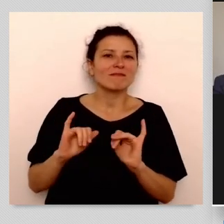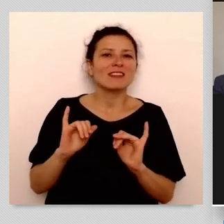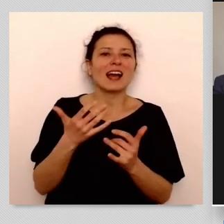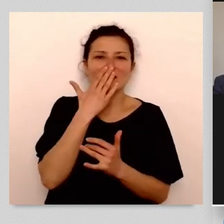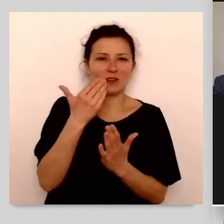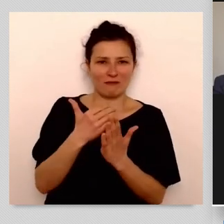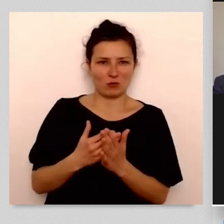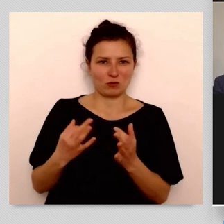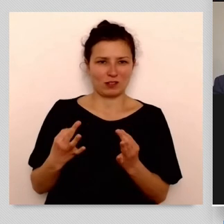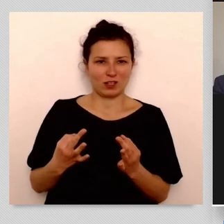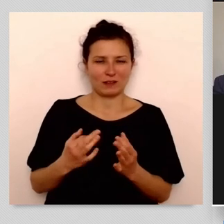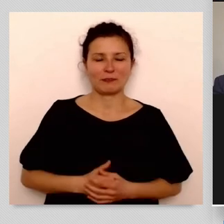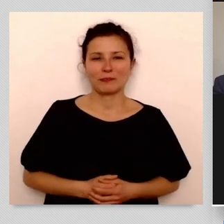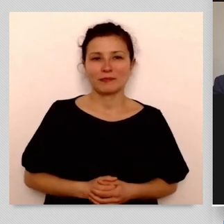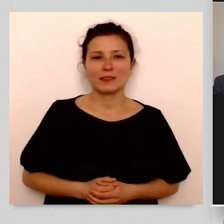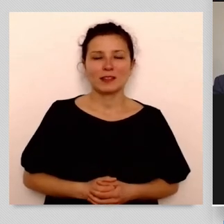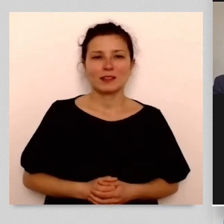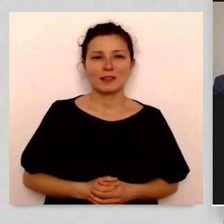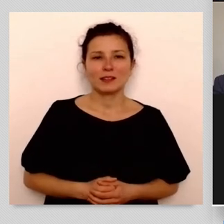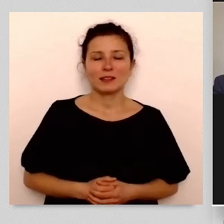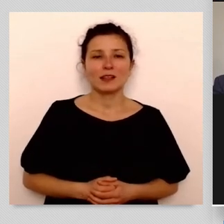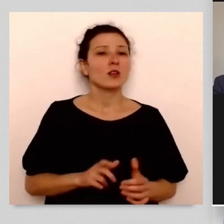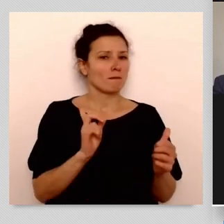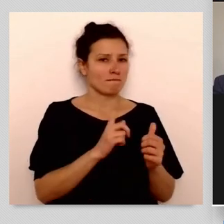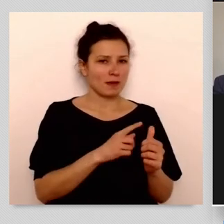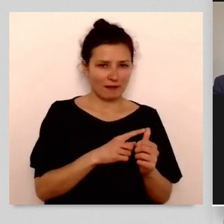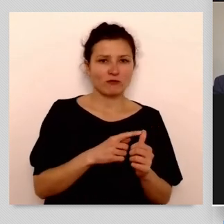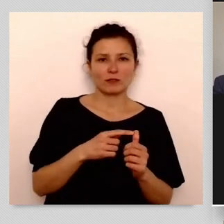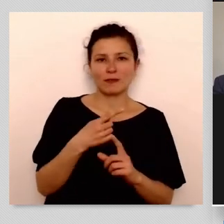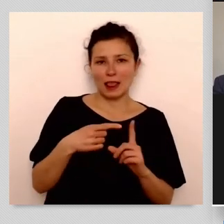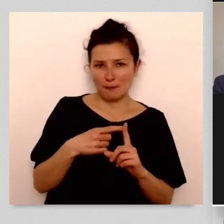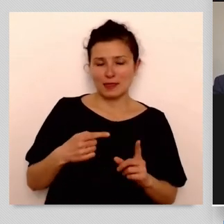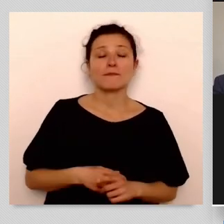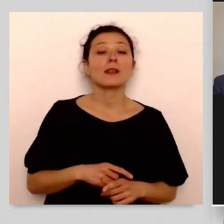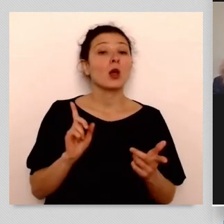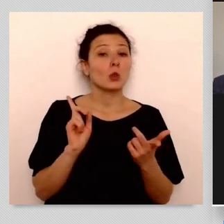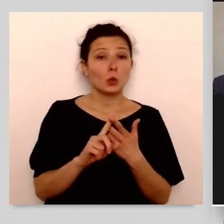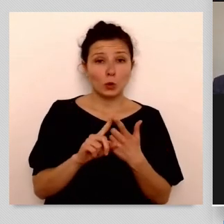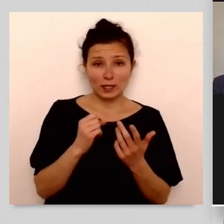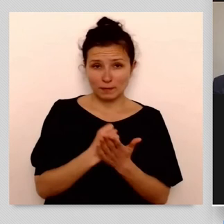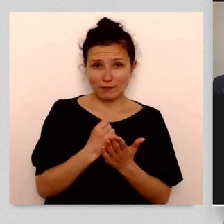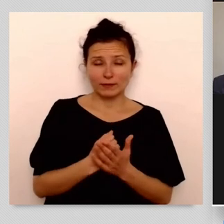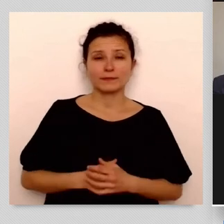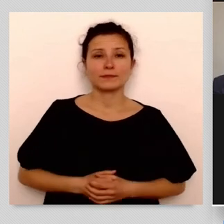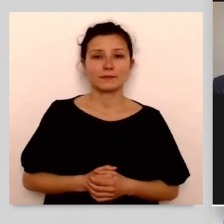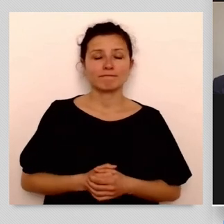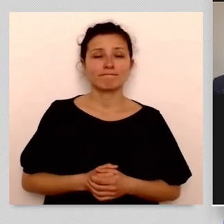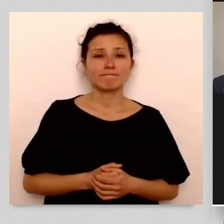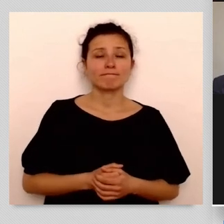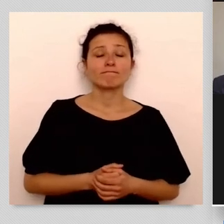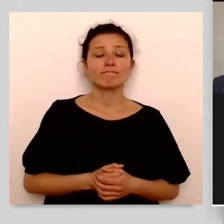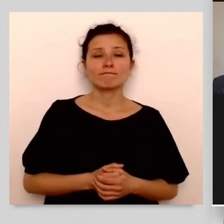w jakich ta debata się toczy. To byłby punkt pierwszy. Punkt drugi to związane z tym, o czym